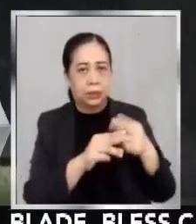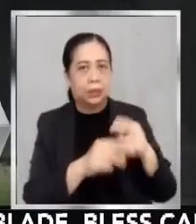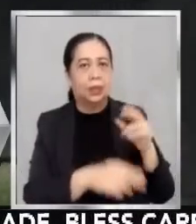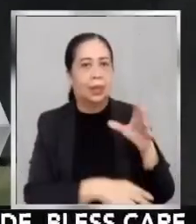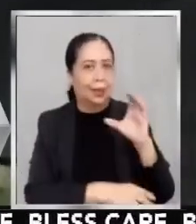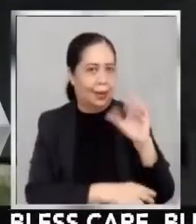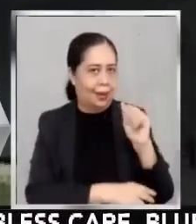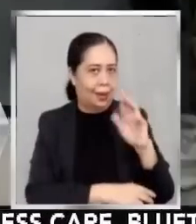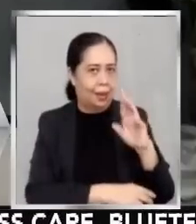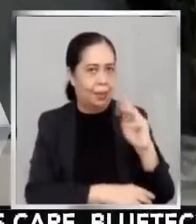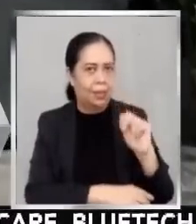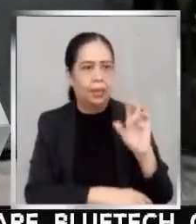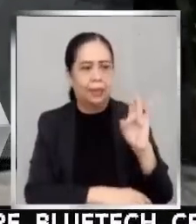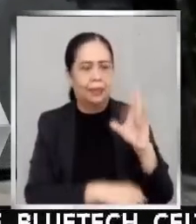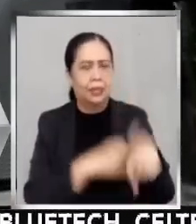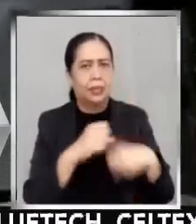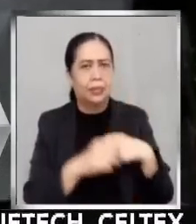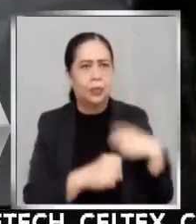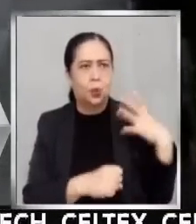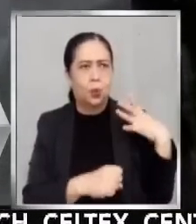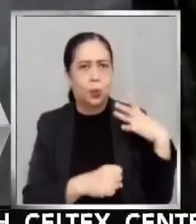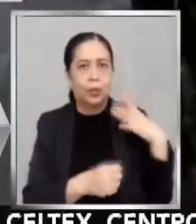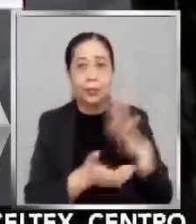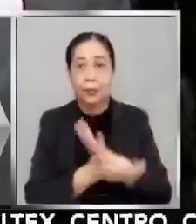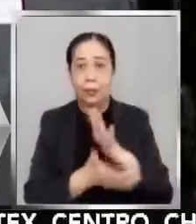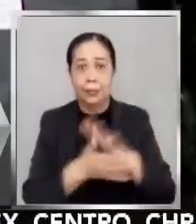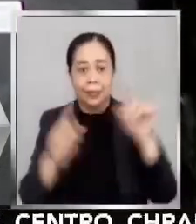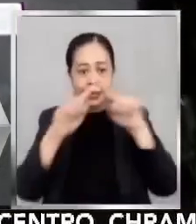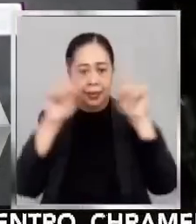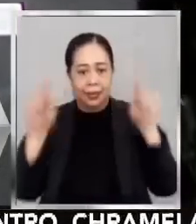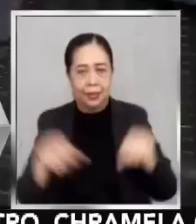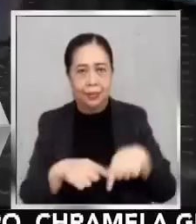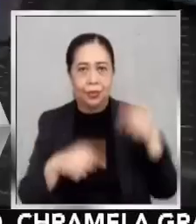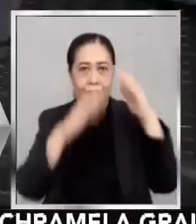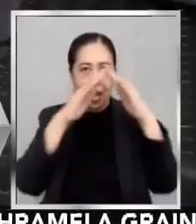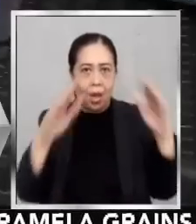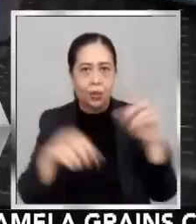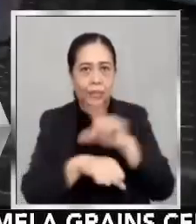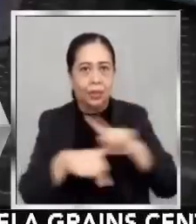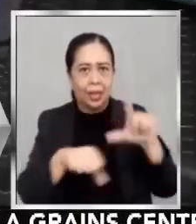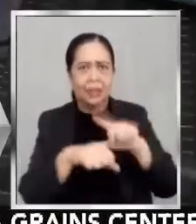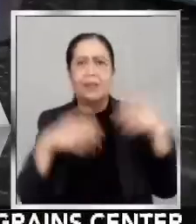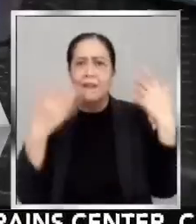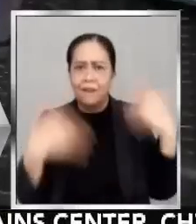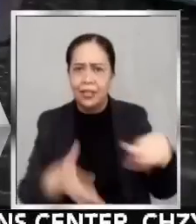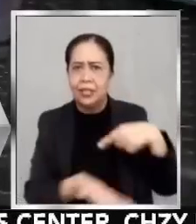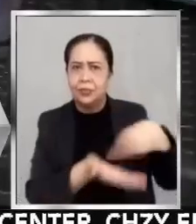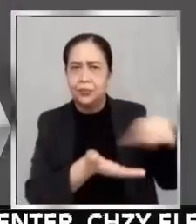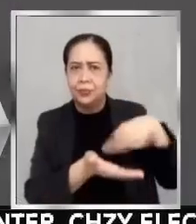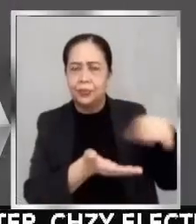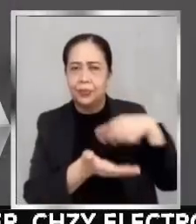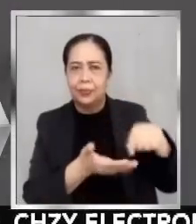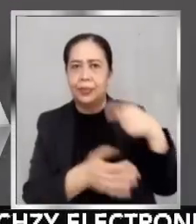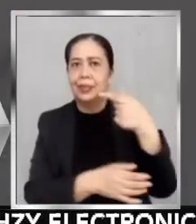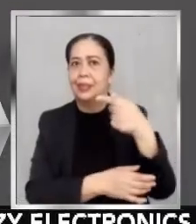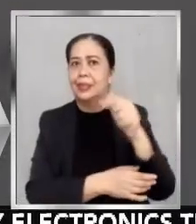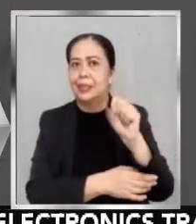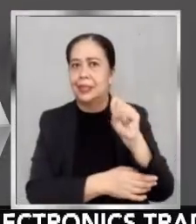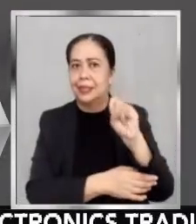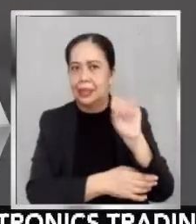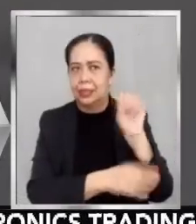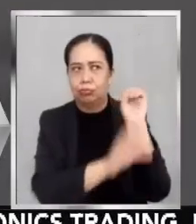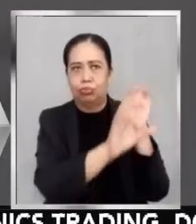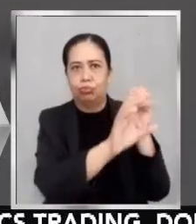niyang hinihintay ang titulo para sa bahay at lupang natapos na niyang bayaran sa Government Service Insurance System o